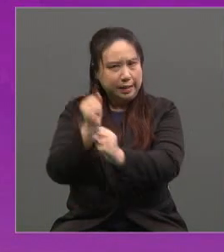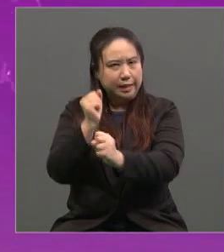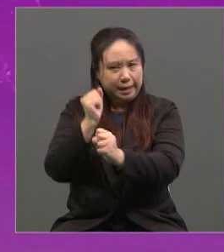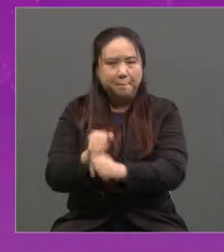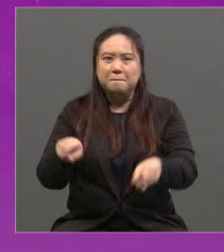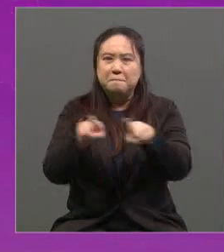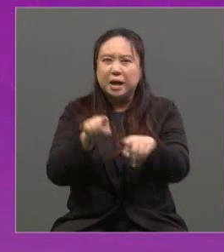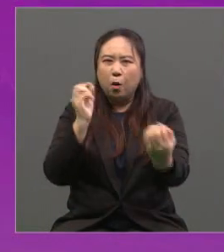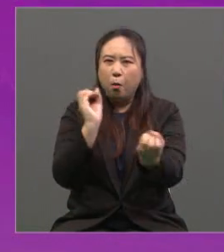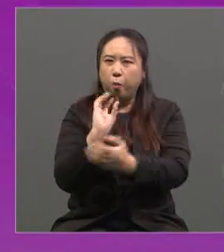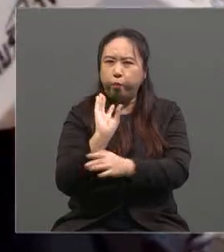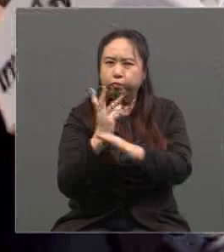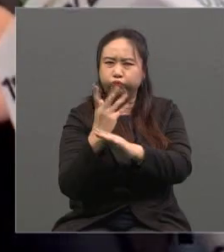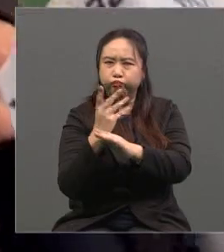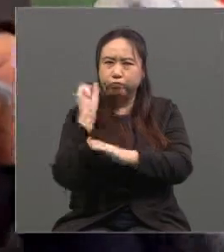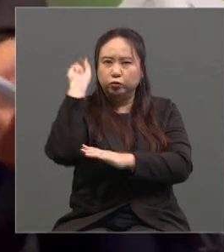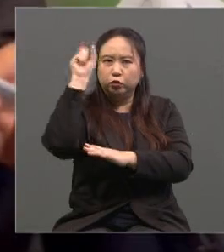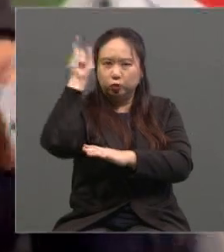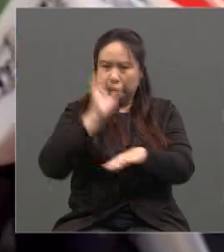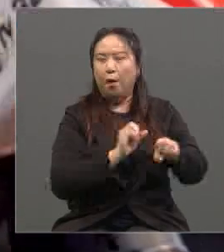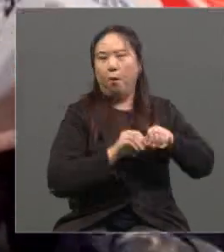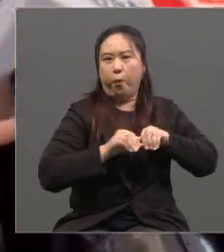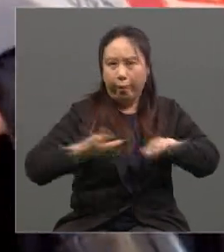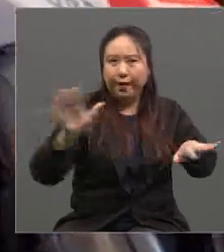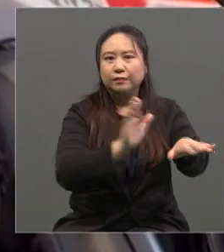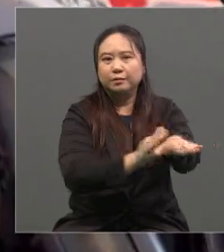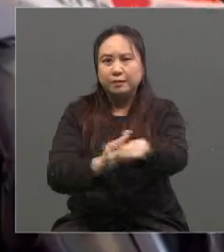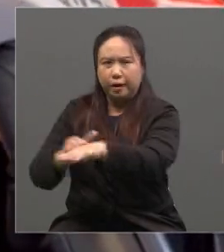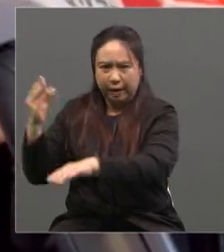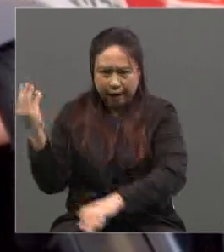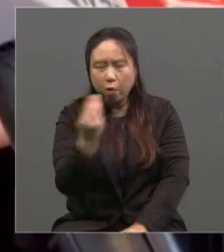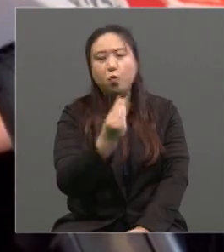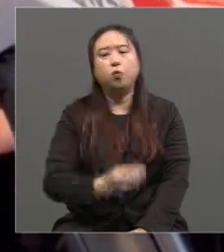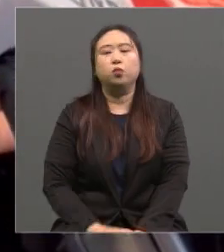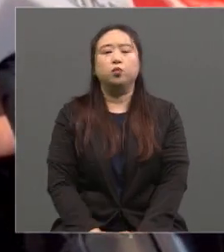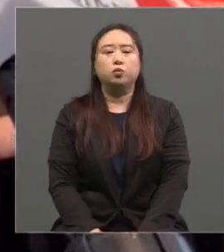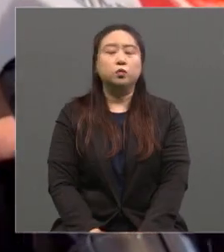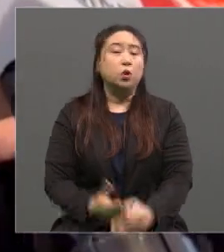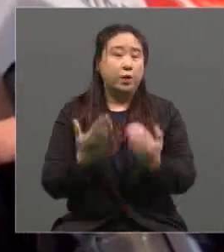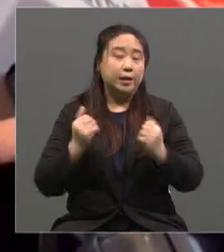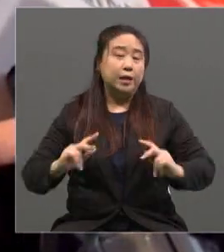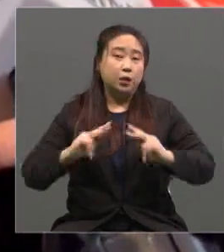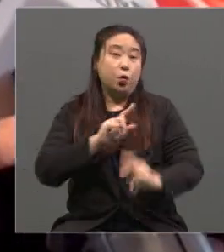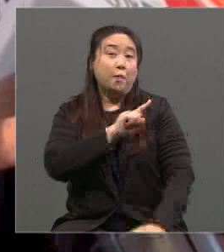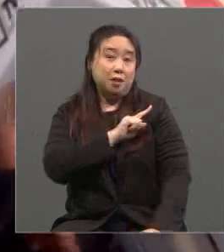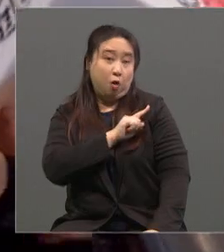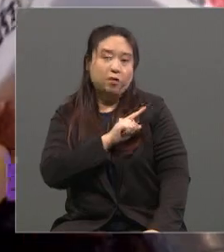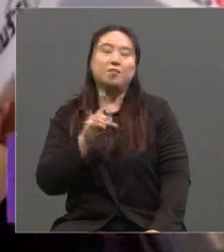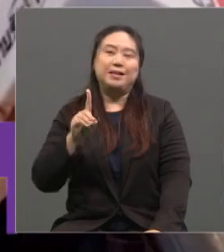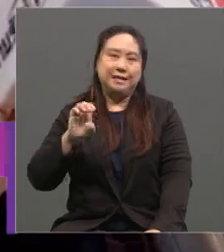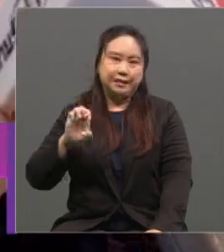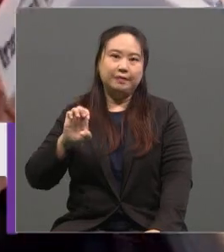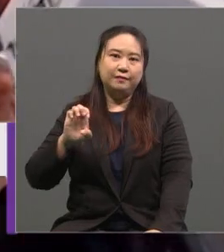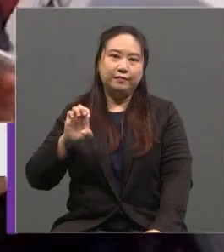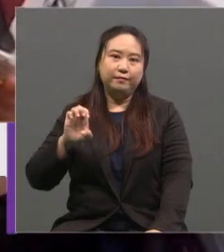เตือนฉุกเฉินหรือว่า emergency alert system ให้เร็วนะครับซึ่งกระทรวงที่รับผิดชอบแน่นอนกระทรวงดีอี ค่ะ ก